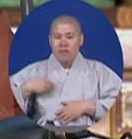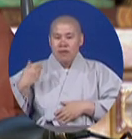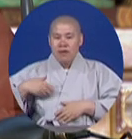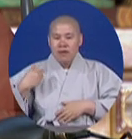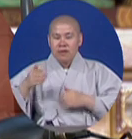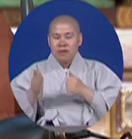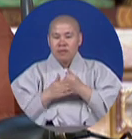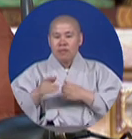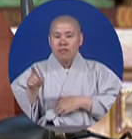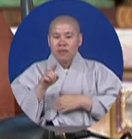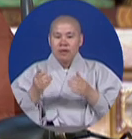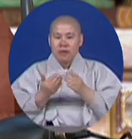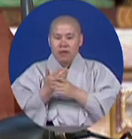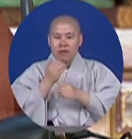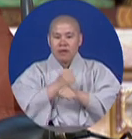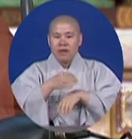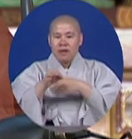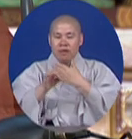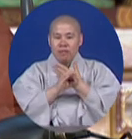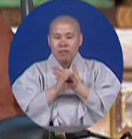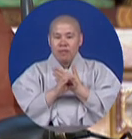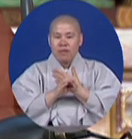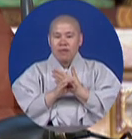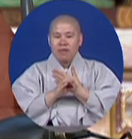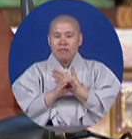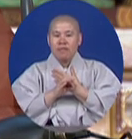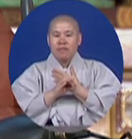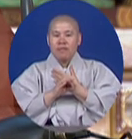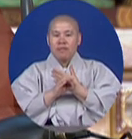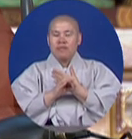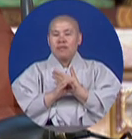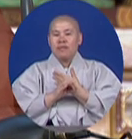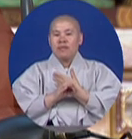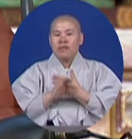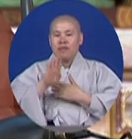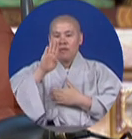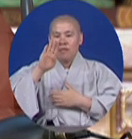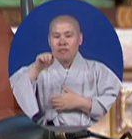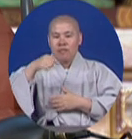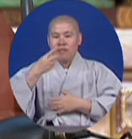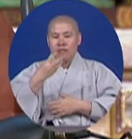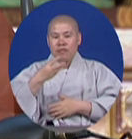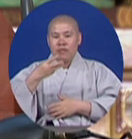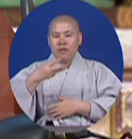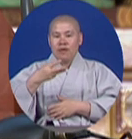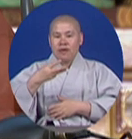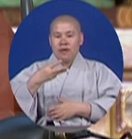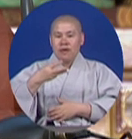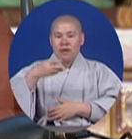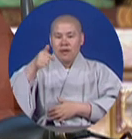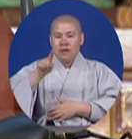뭐가 일어났느냐? 불각심이 생겼다. 이렇게